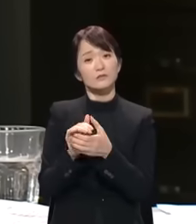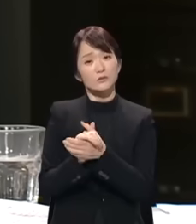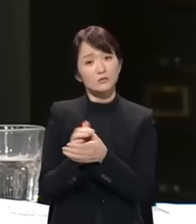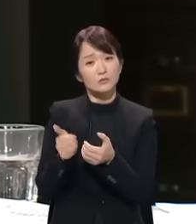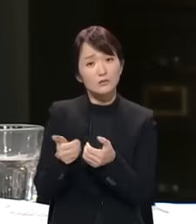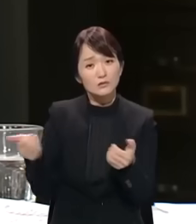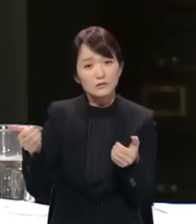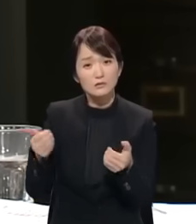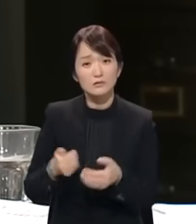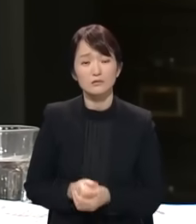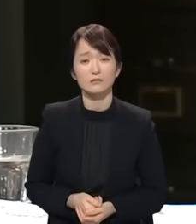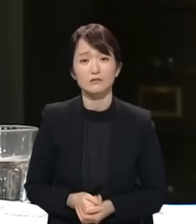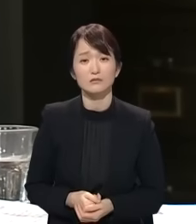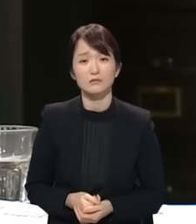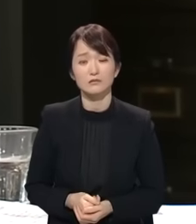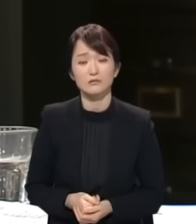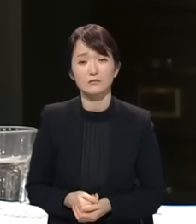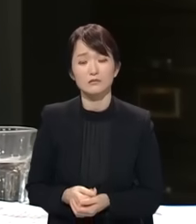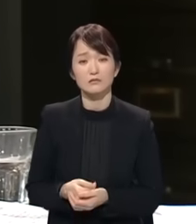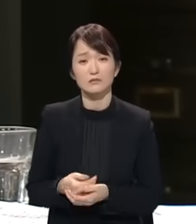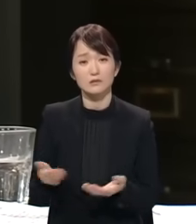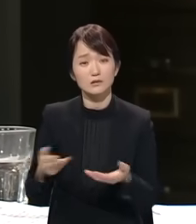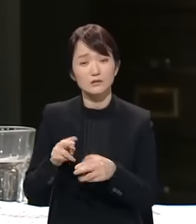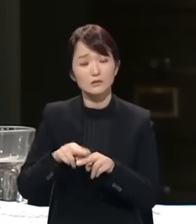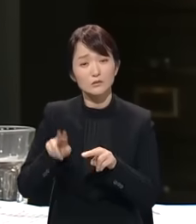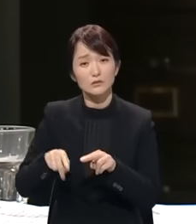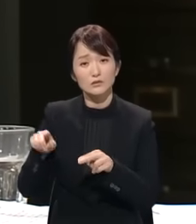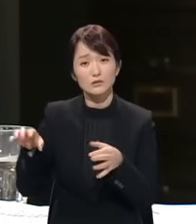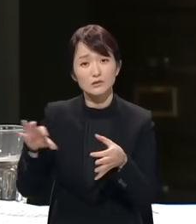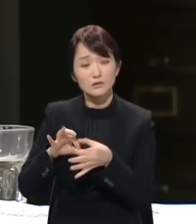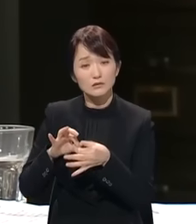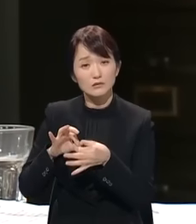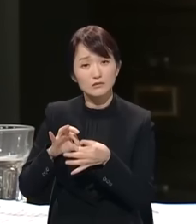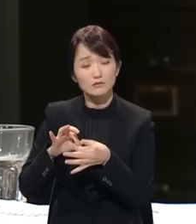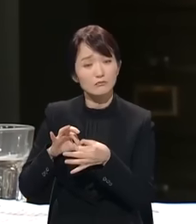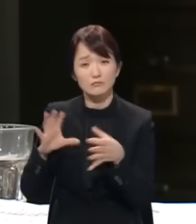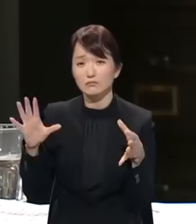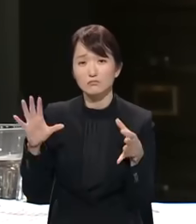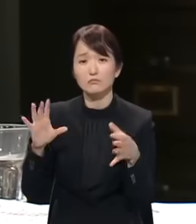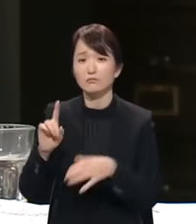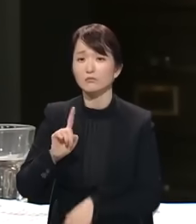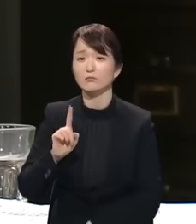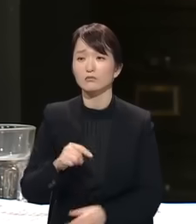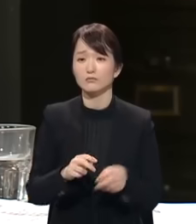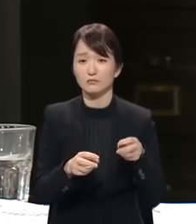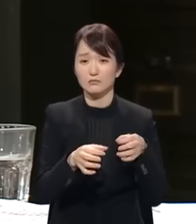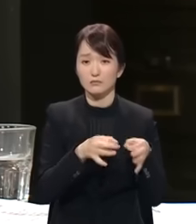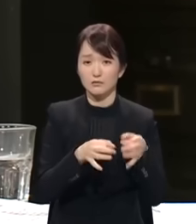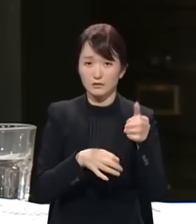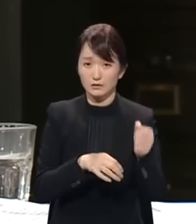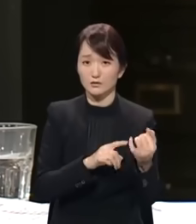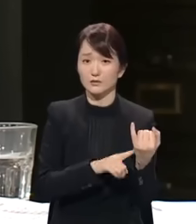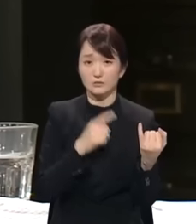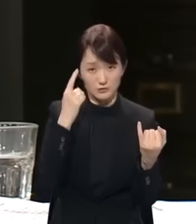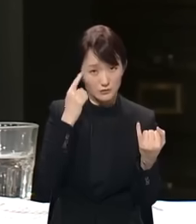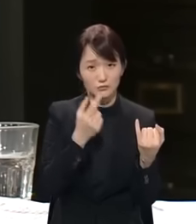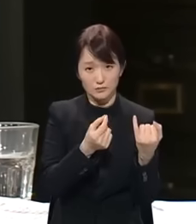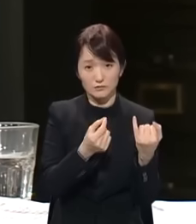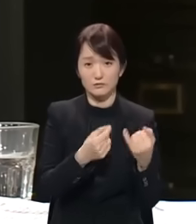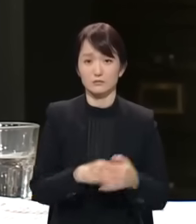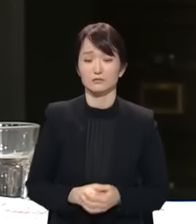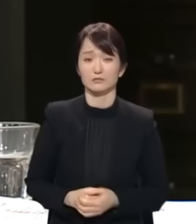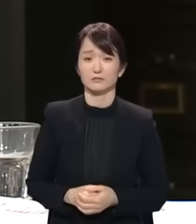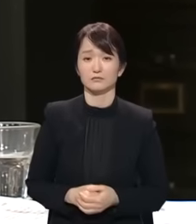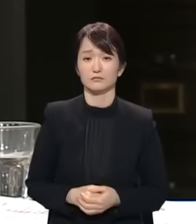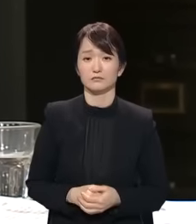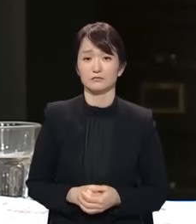거라고 그만두는 거하고 무슨 상관인데요, 도대체? 어? 사장님도 이런 생각이었을 거예요. 자, 사장님, 이